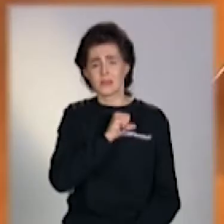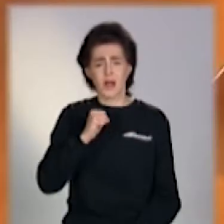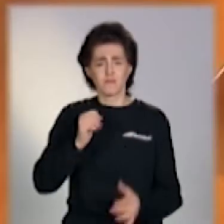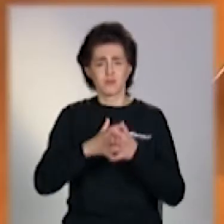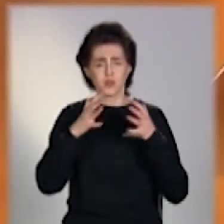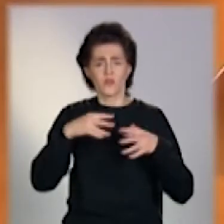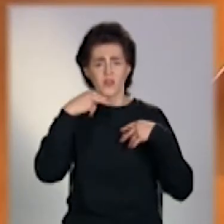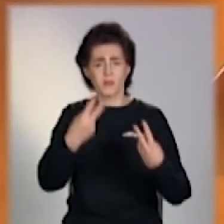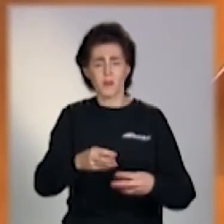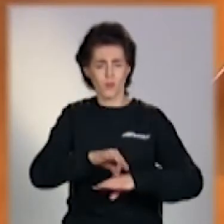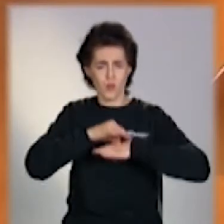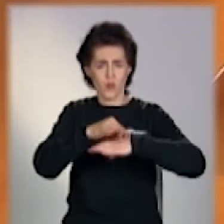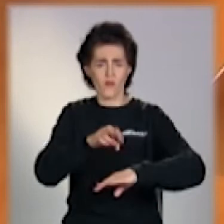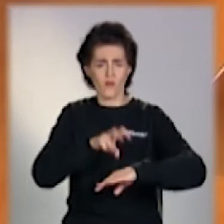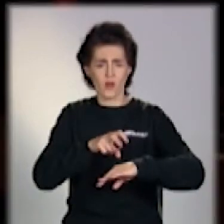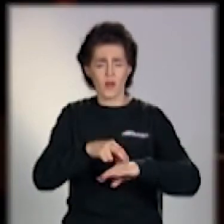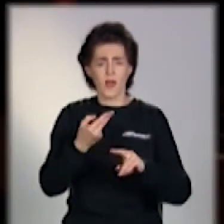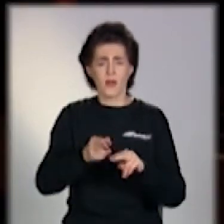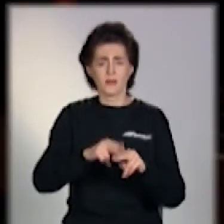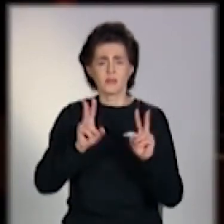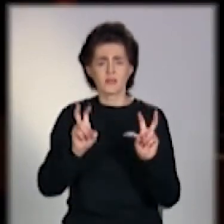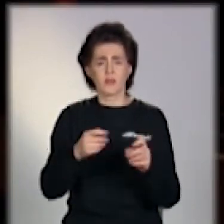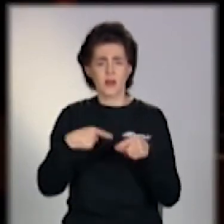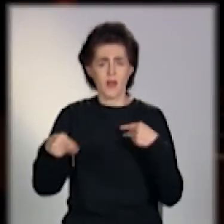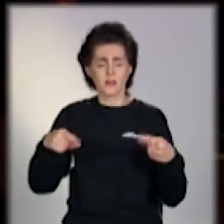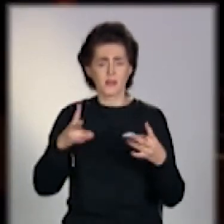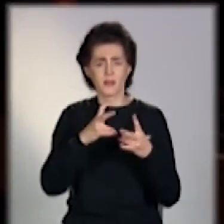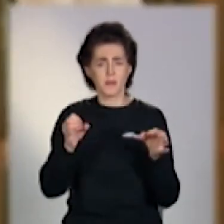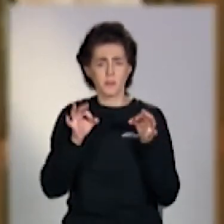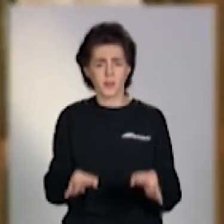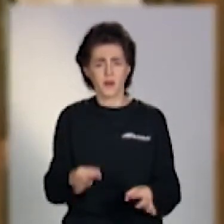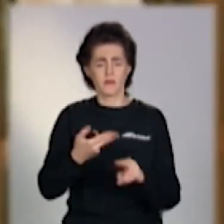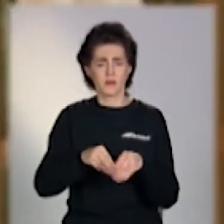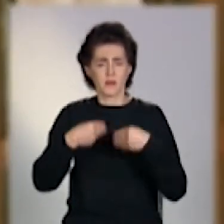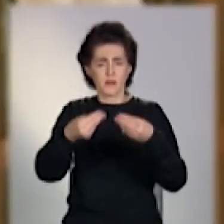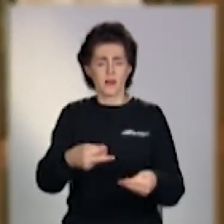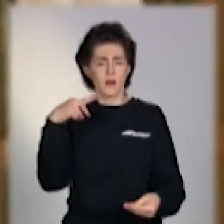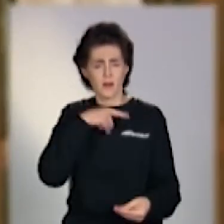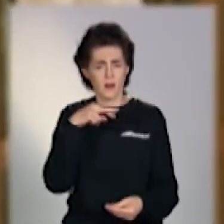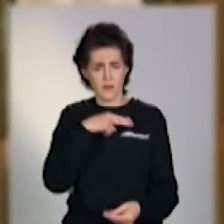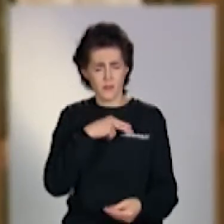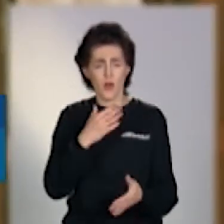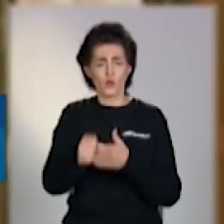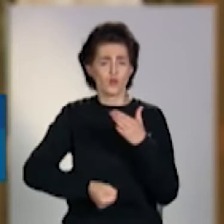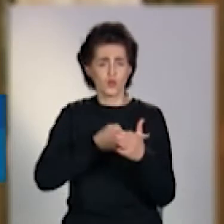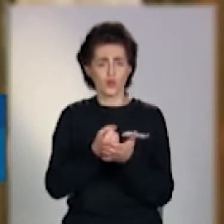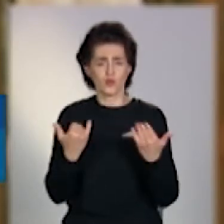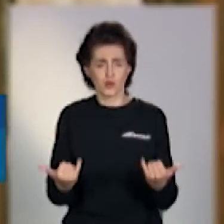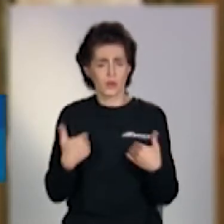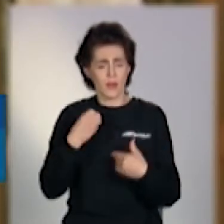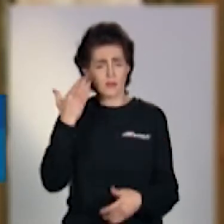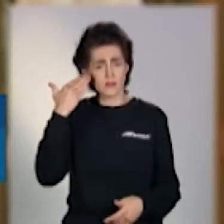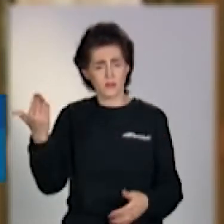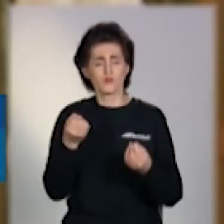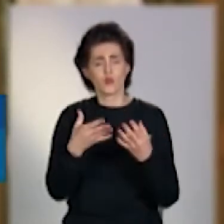лікарі приділяють проблемі нераціонального призначення антибіотиків. Потому что до сих пор, я уже не знаю, как в регионах обстоят дела, может